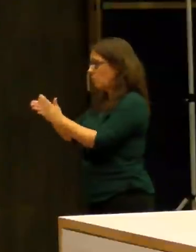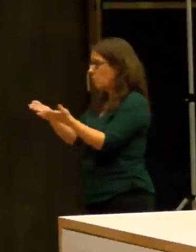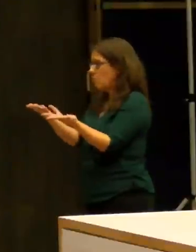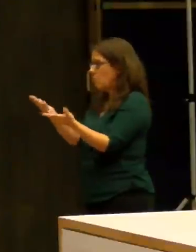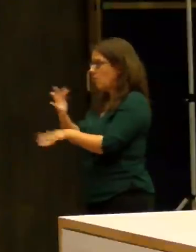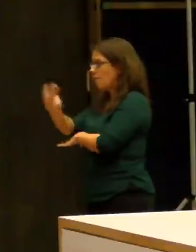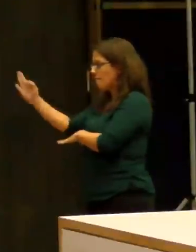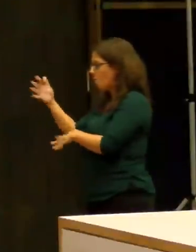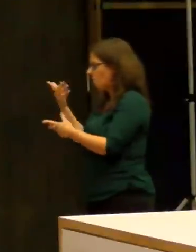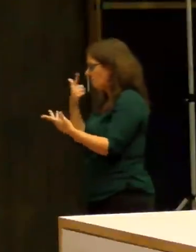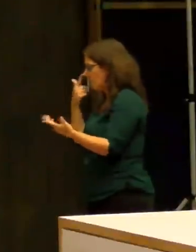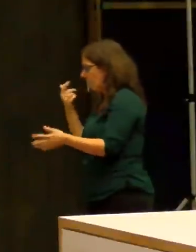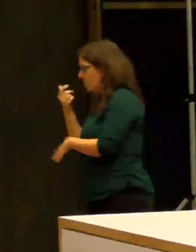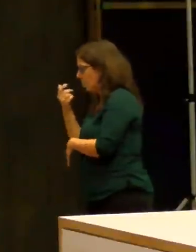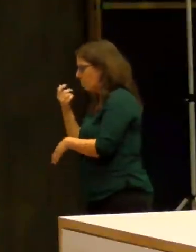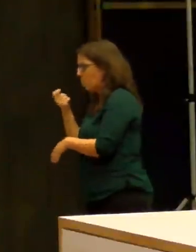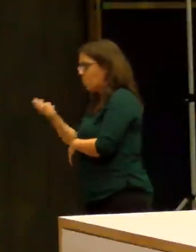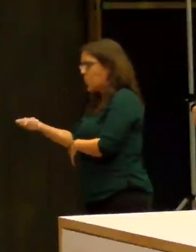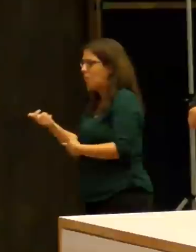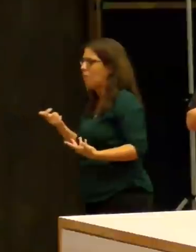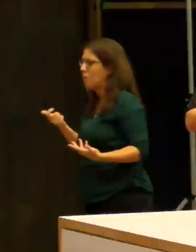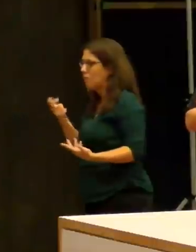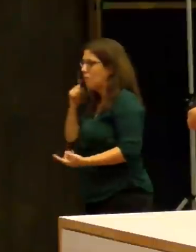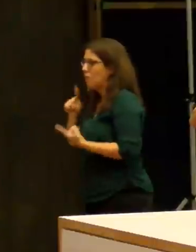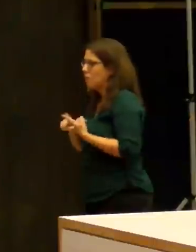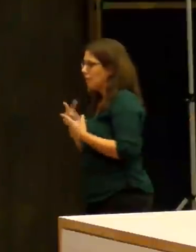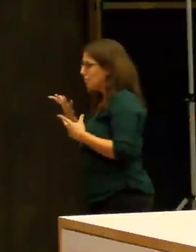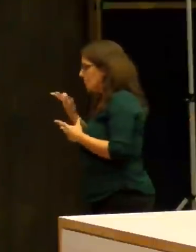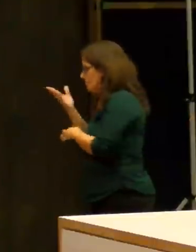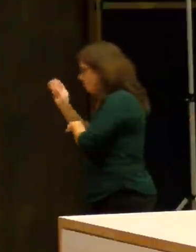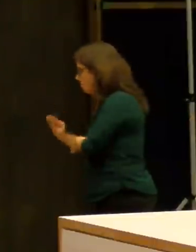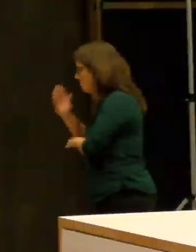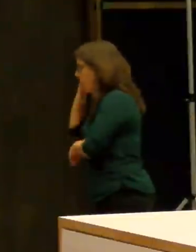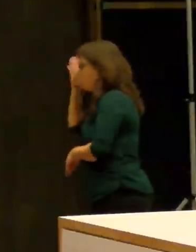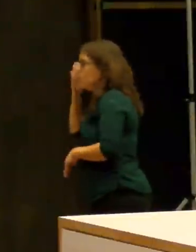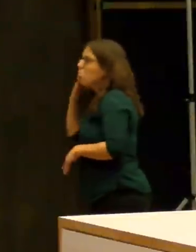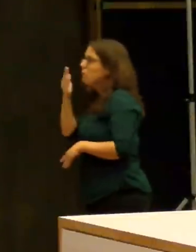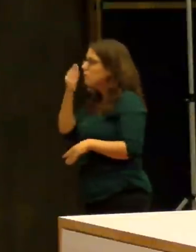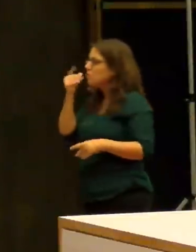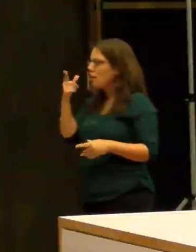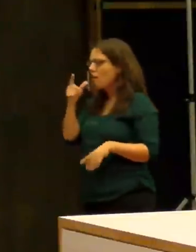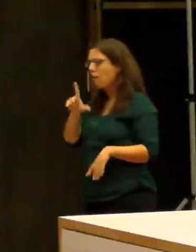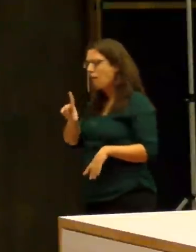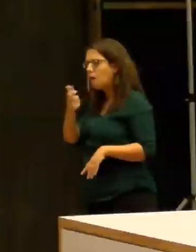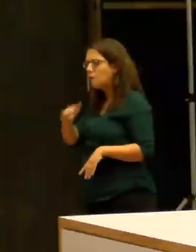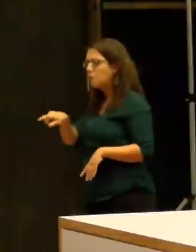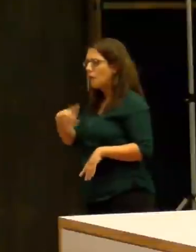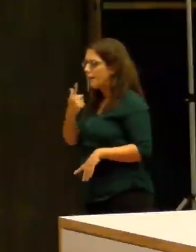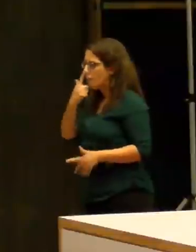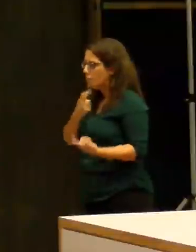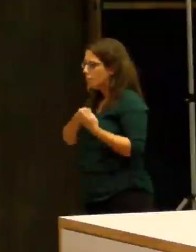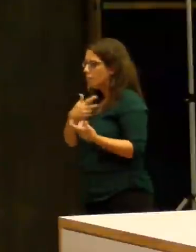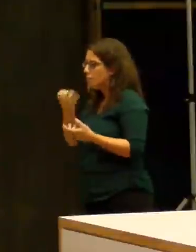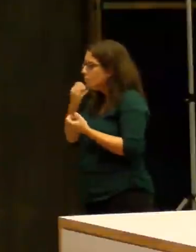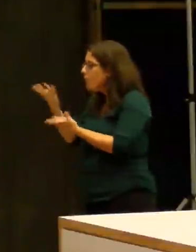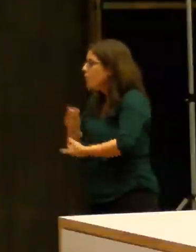en France pour défendre les animaux. Donc voilà, si vous vous reconnaissez dans L214, bienvenue avec nous. Si vous y reconnaissez pas,